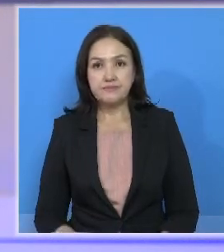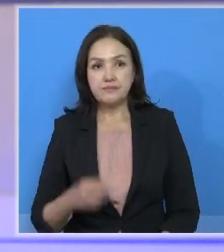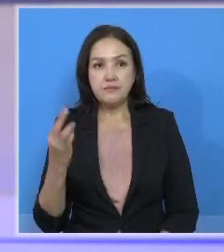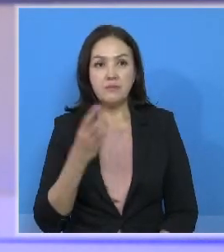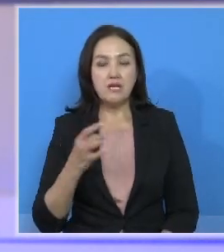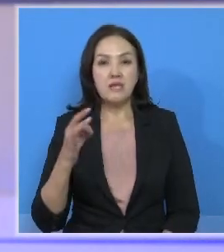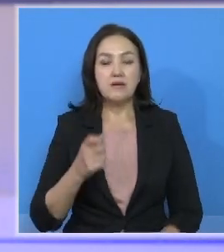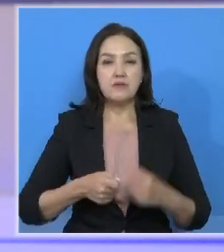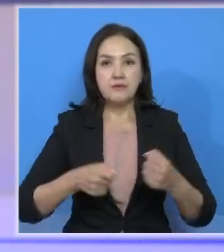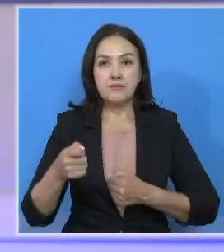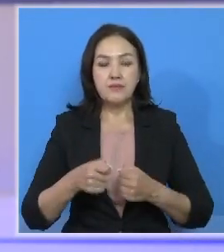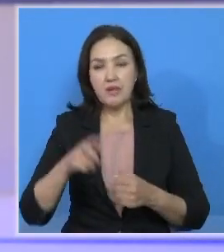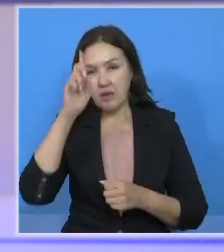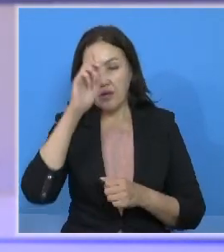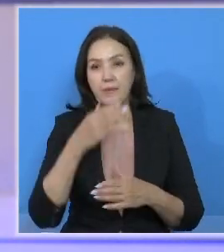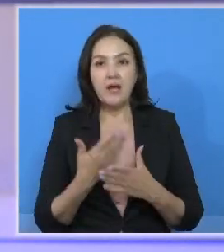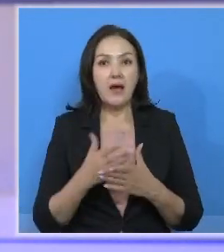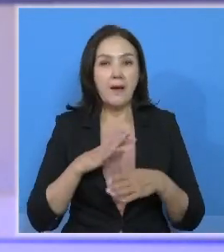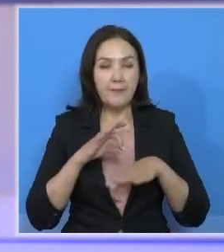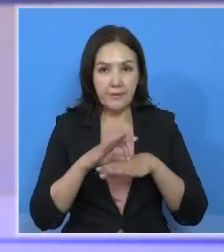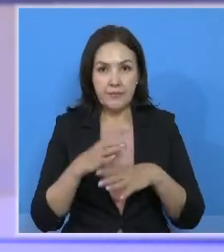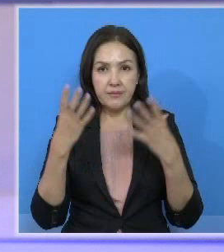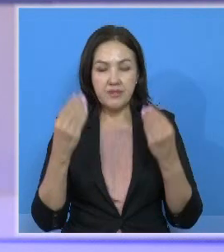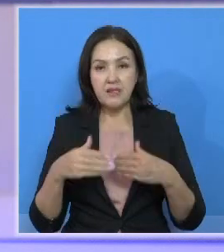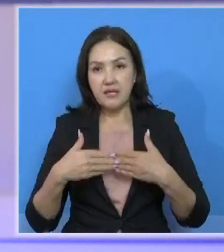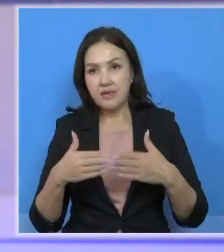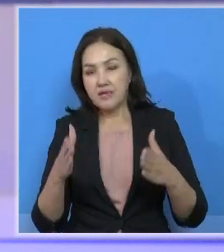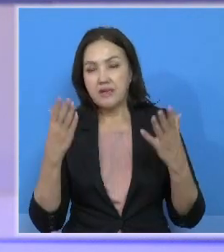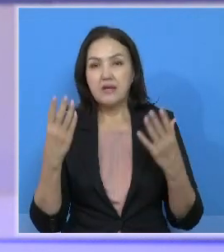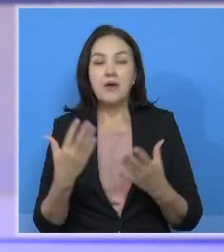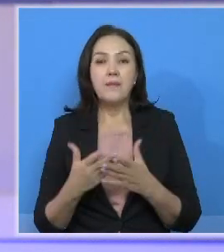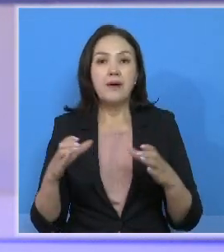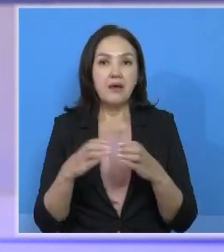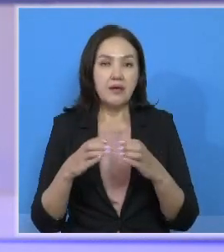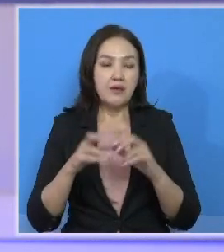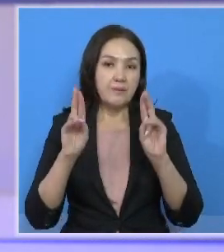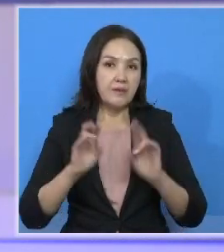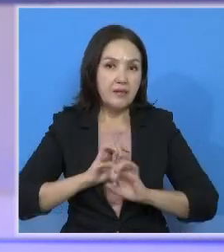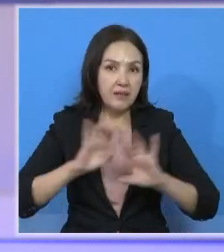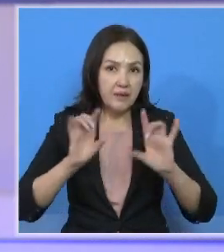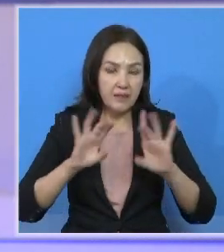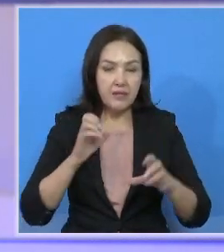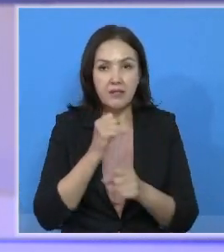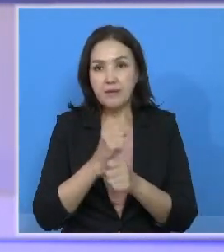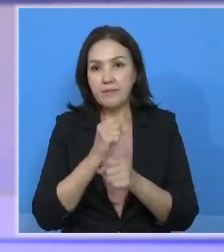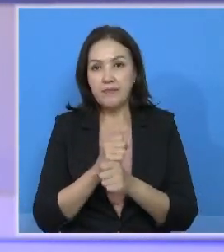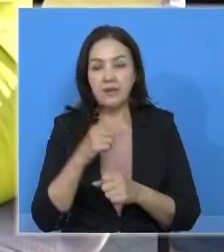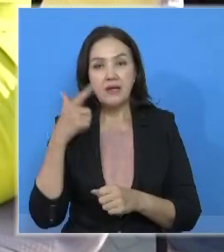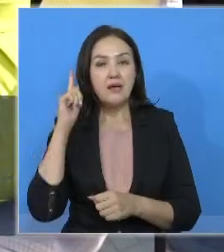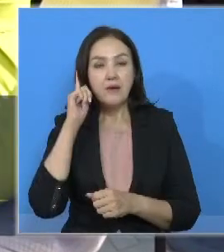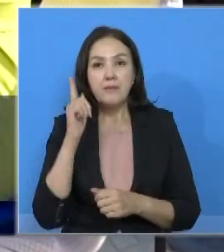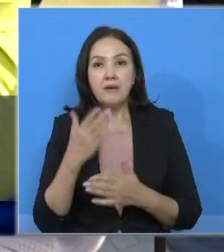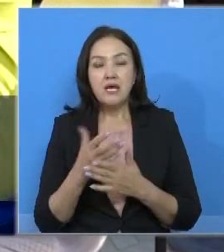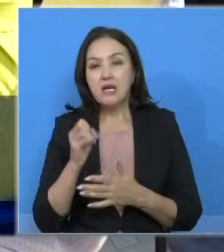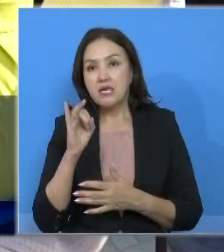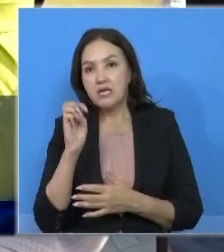Шалкарское районное управление государственных доходов провело День открытых дверей. В рамках акции специалисты рассказали о работе мобильных приложений